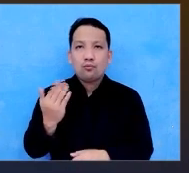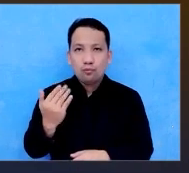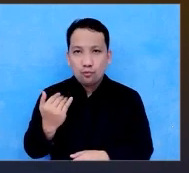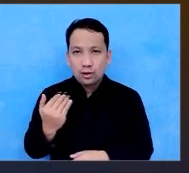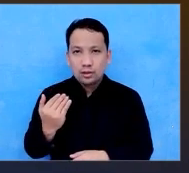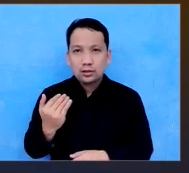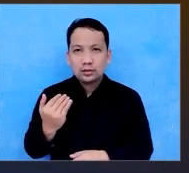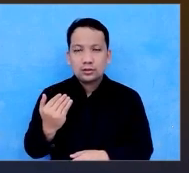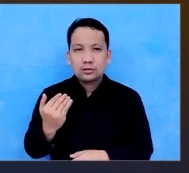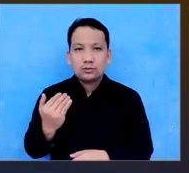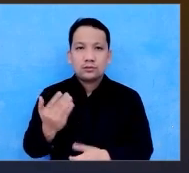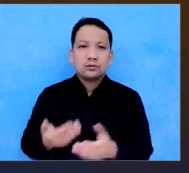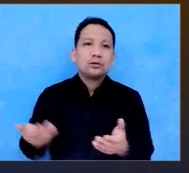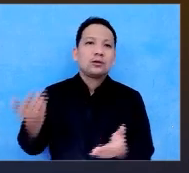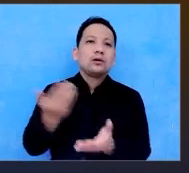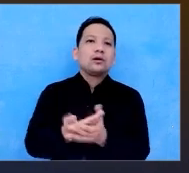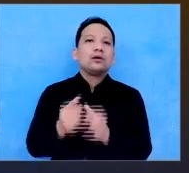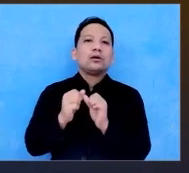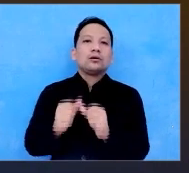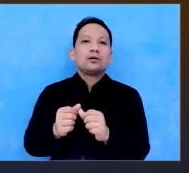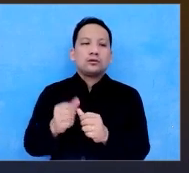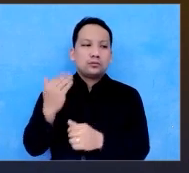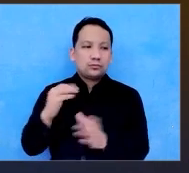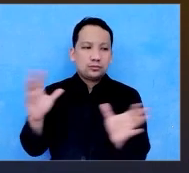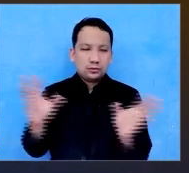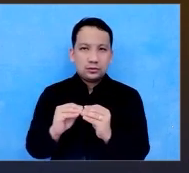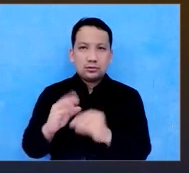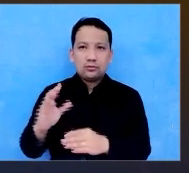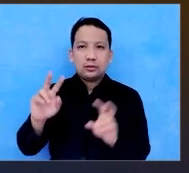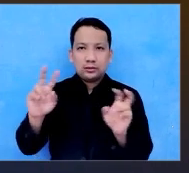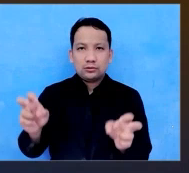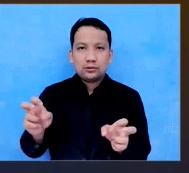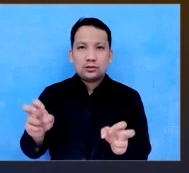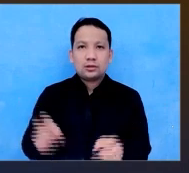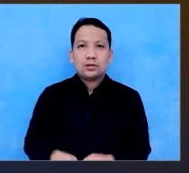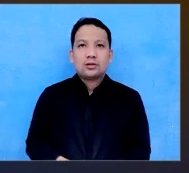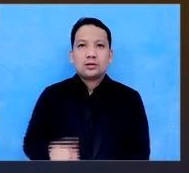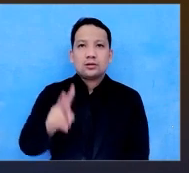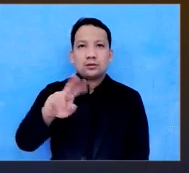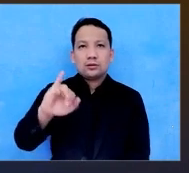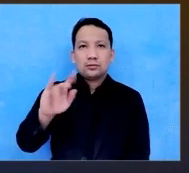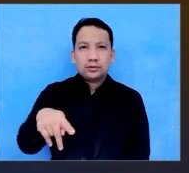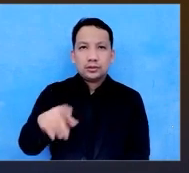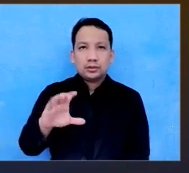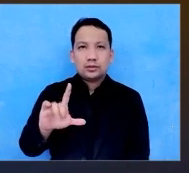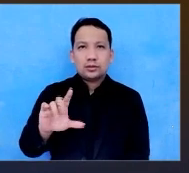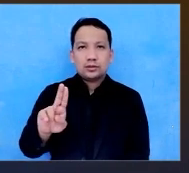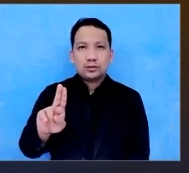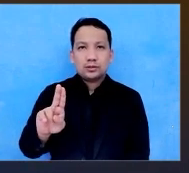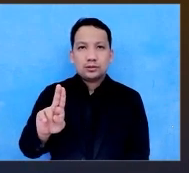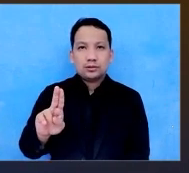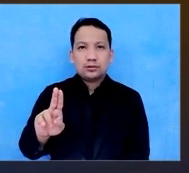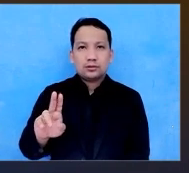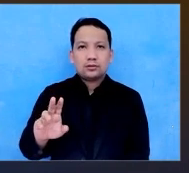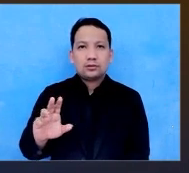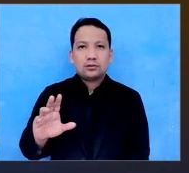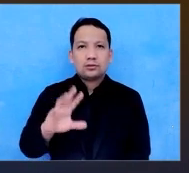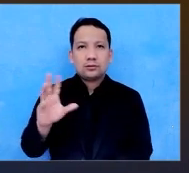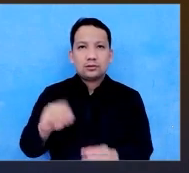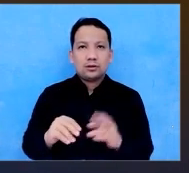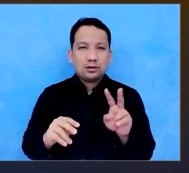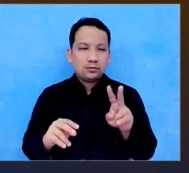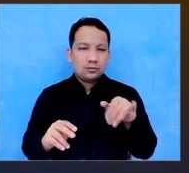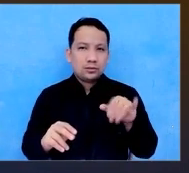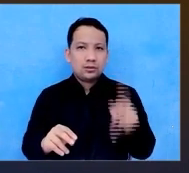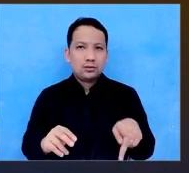dahil sa pagpunta natin ay nasama tayo sa tinatawag nilang VIP Club. Ano yung VIP Club?